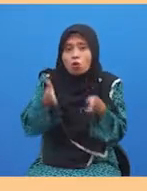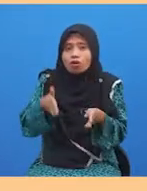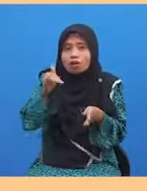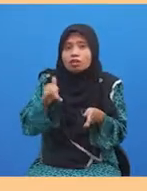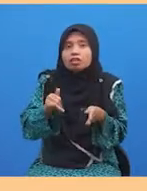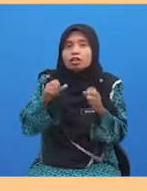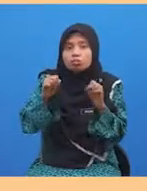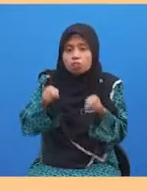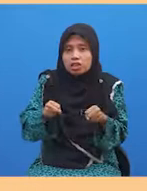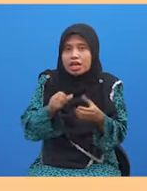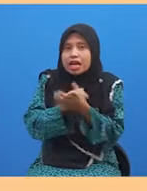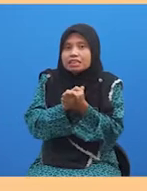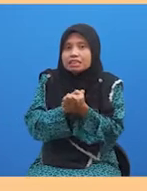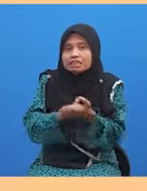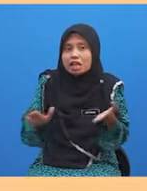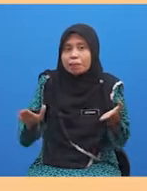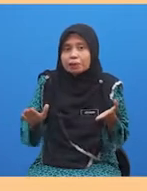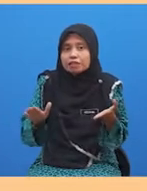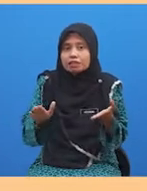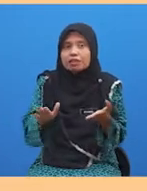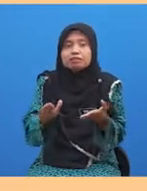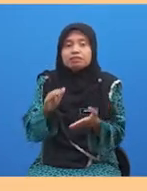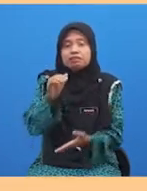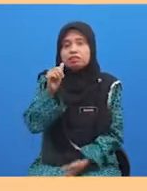mampu menyelamatkan Dinara.